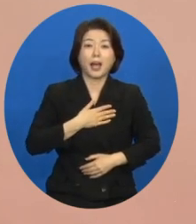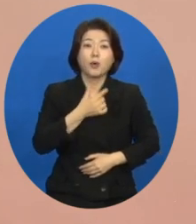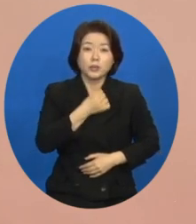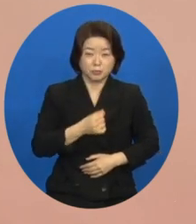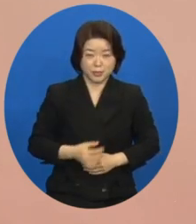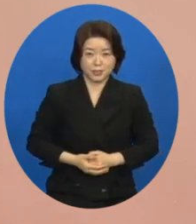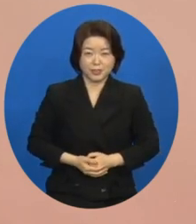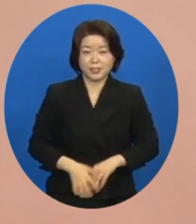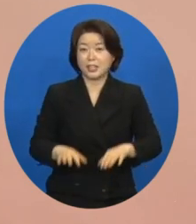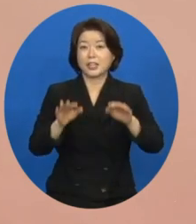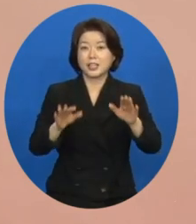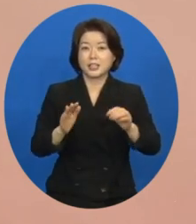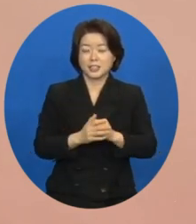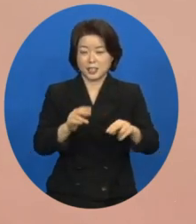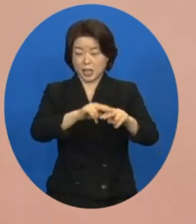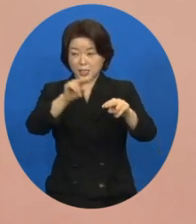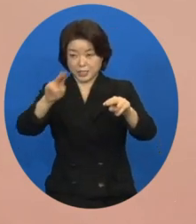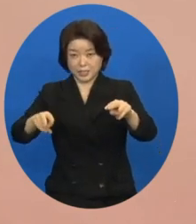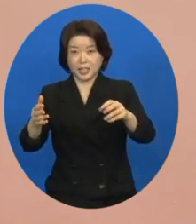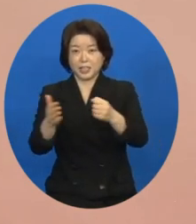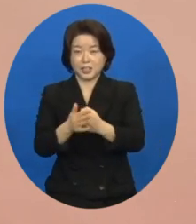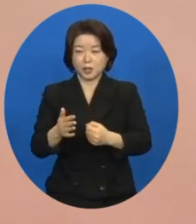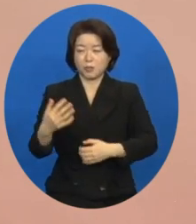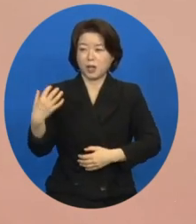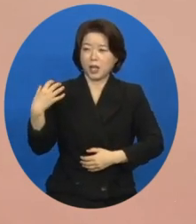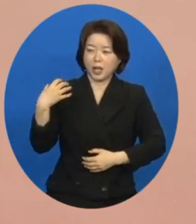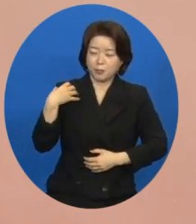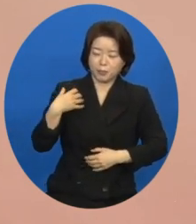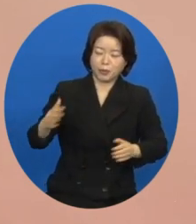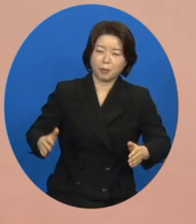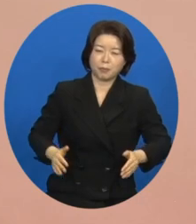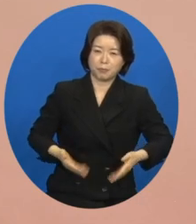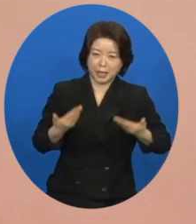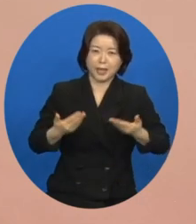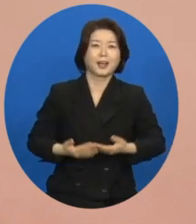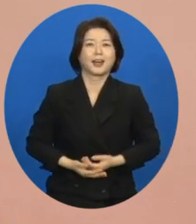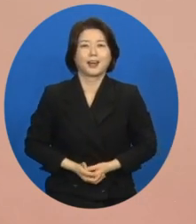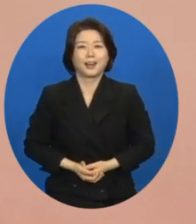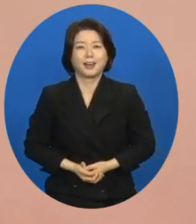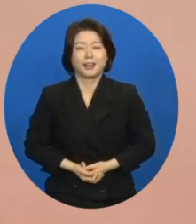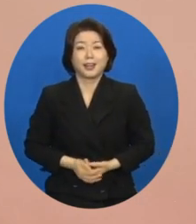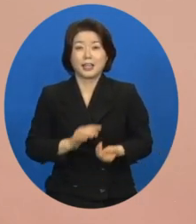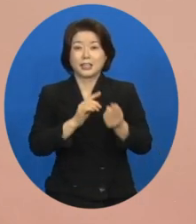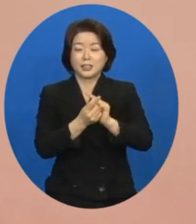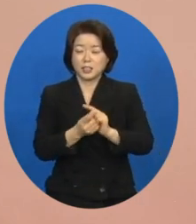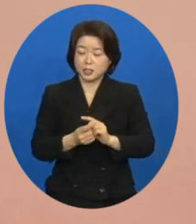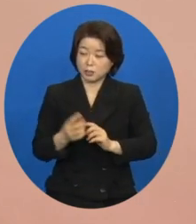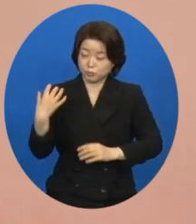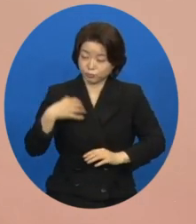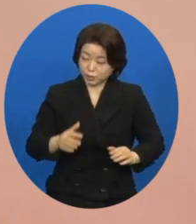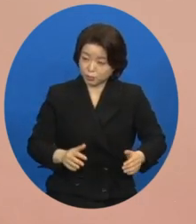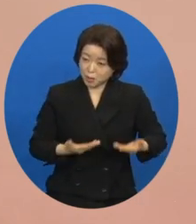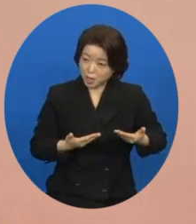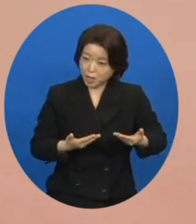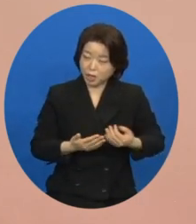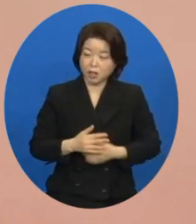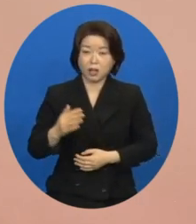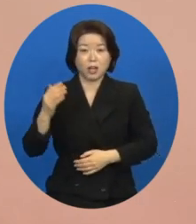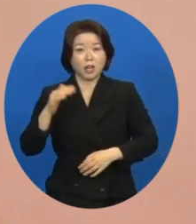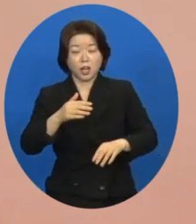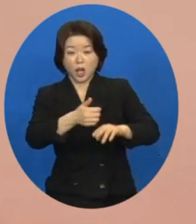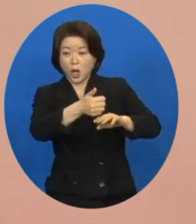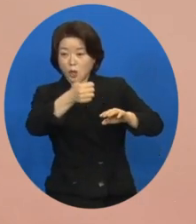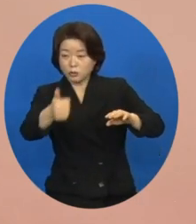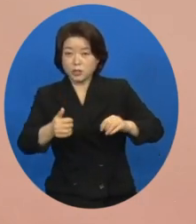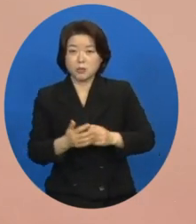이제는 은퇴하시니까 부담을 덜었어요. 그 대신 덜었나 싶었더니 은퇴한 다음에 열심히